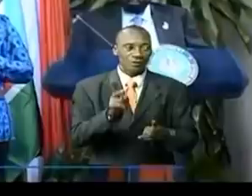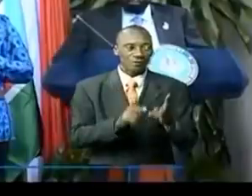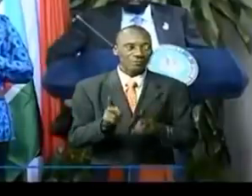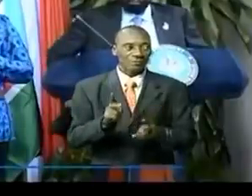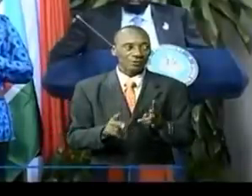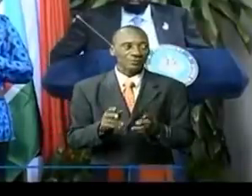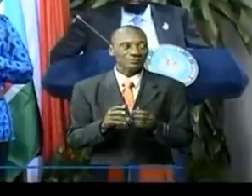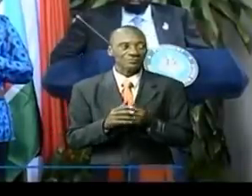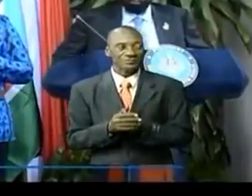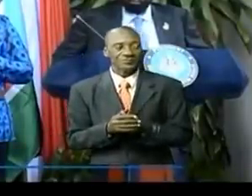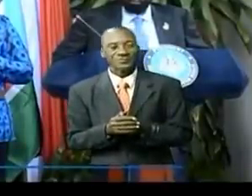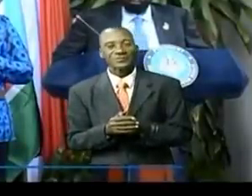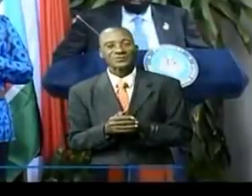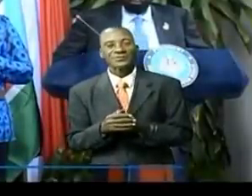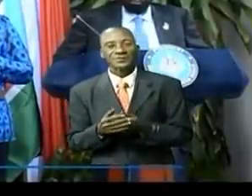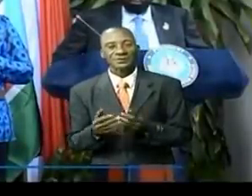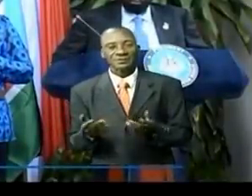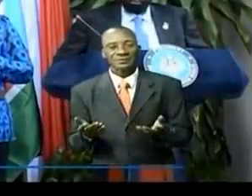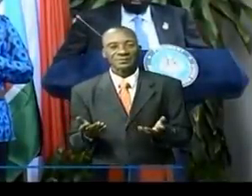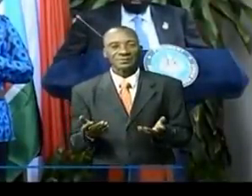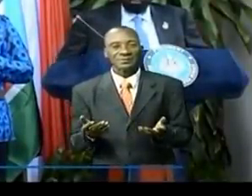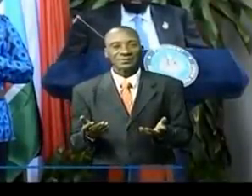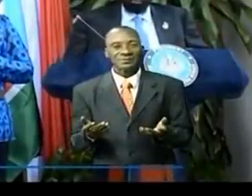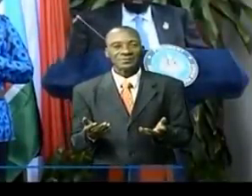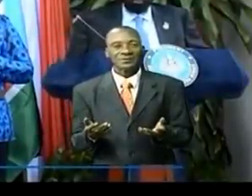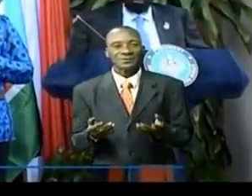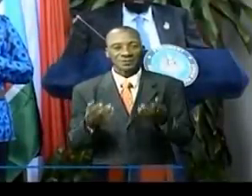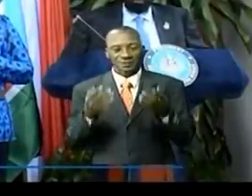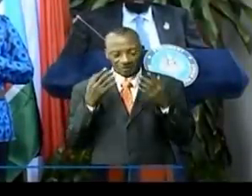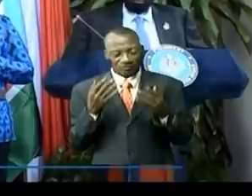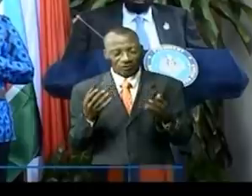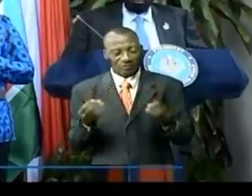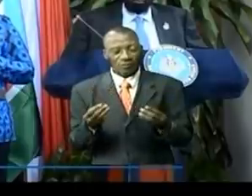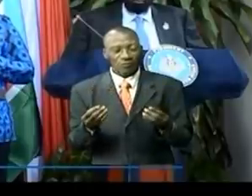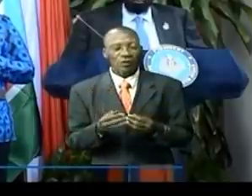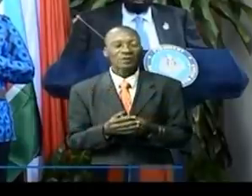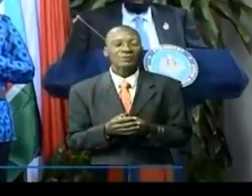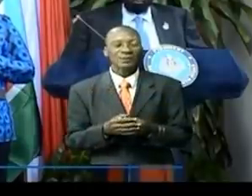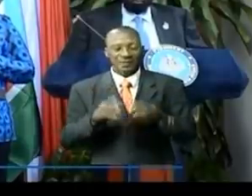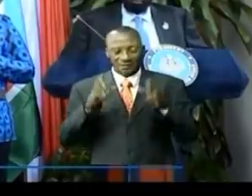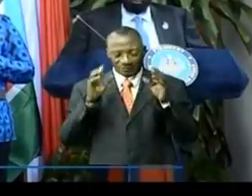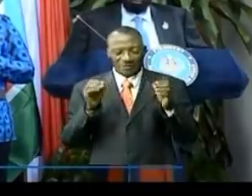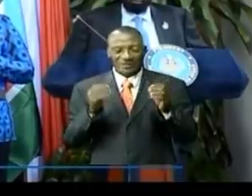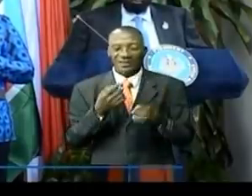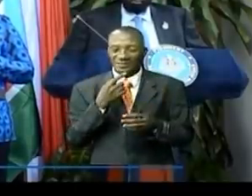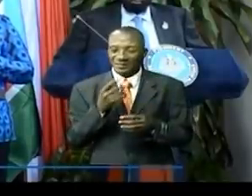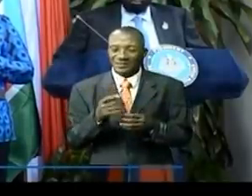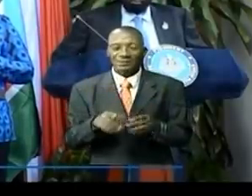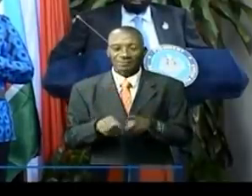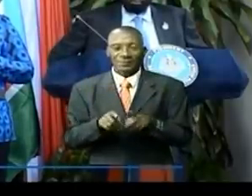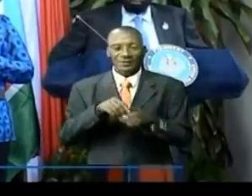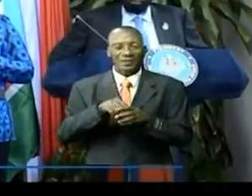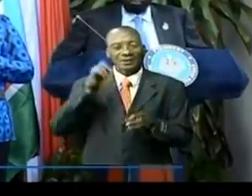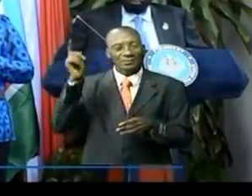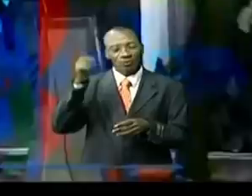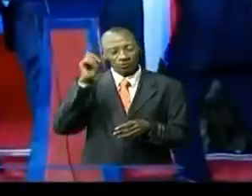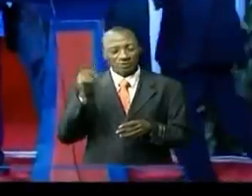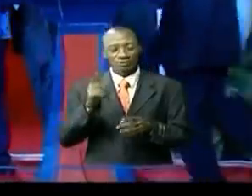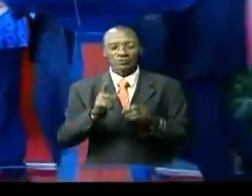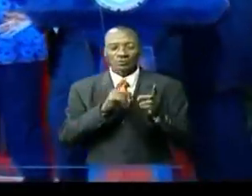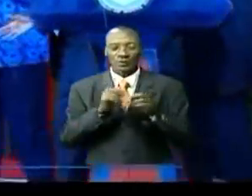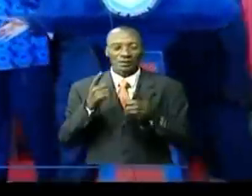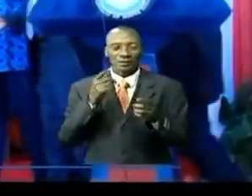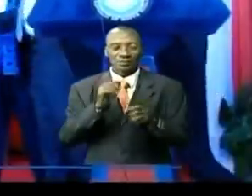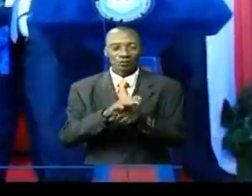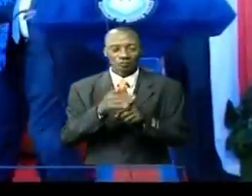est un des pays qui a le plus grand nombre de têtes de bétail dans le monde. Ils ont plus de 33 millions de têtes de bétail.